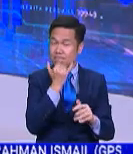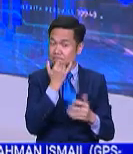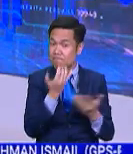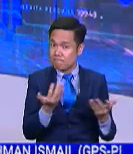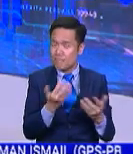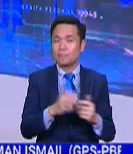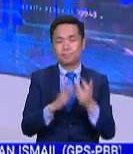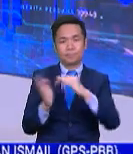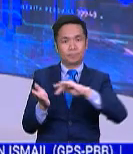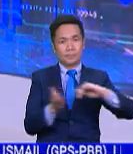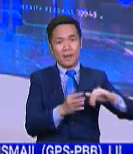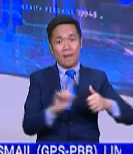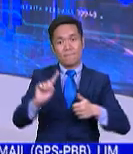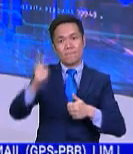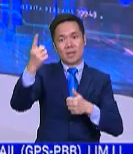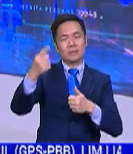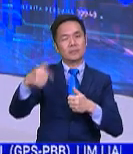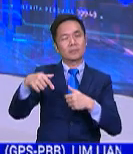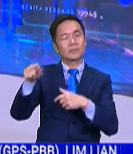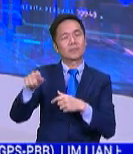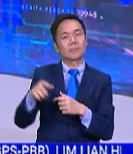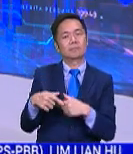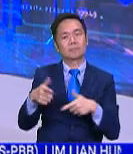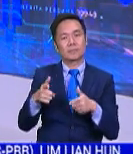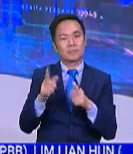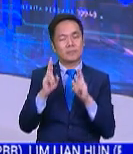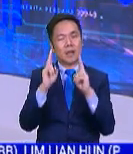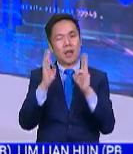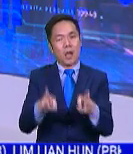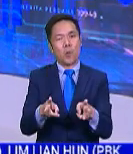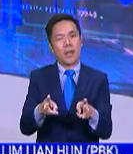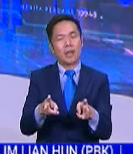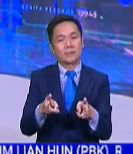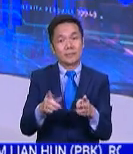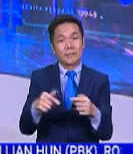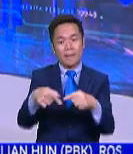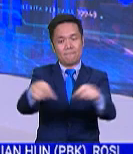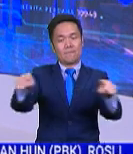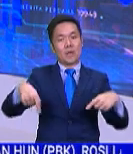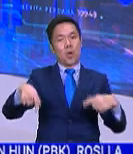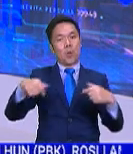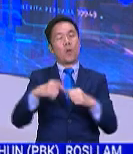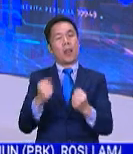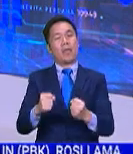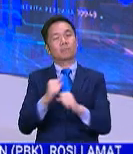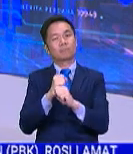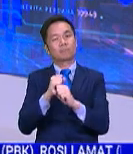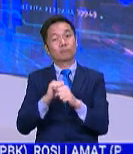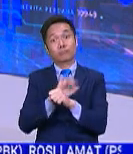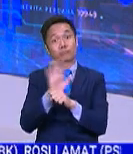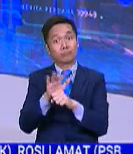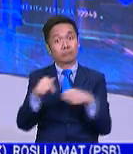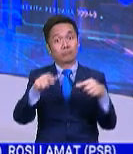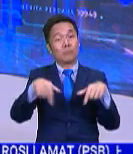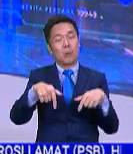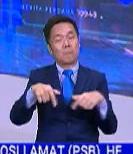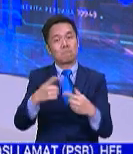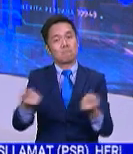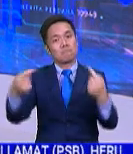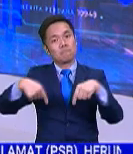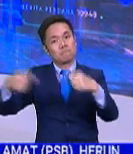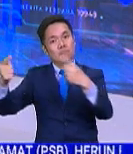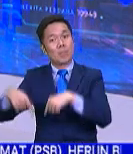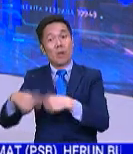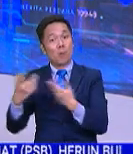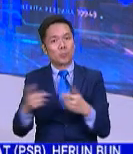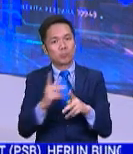program Rintisan box lebih Raya pintar menyedihkan medium inovasi yang membolehkan integrasi teknologi dilaksanakan bagi